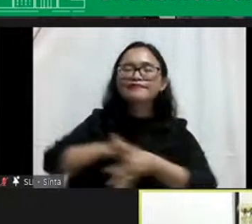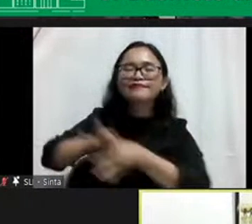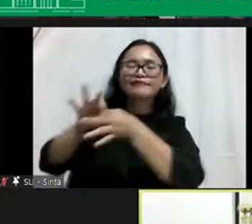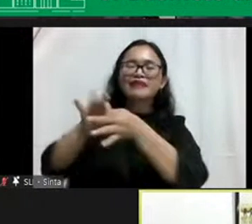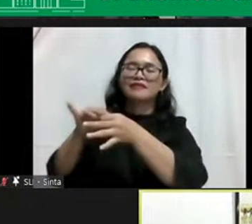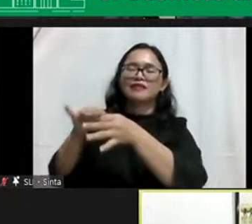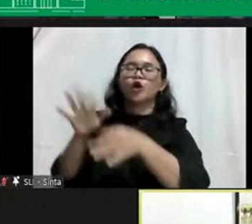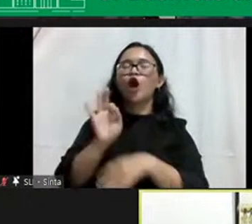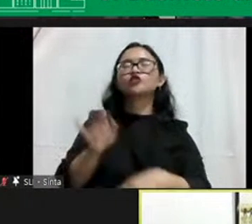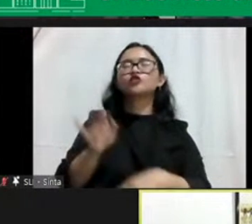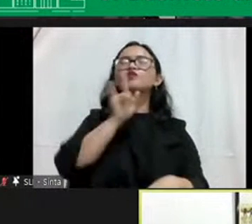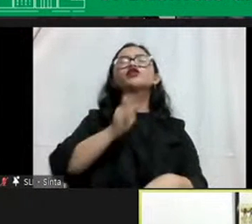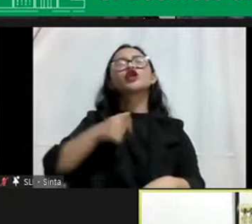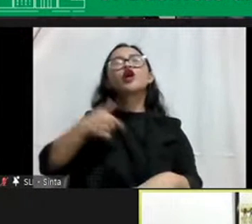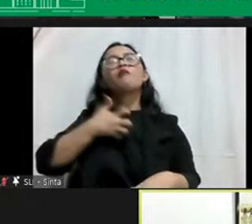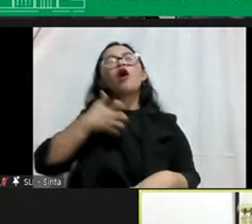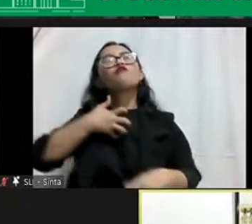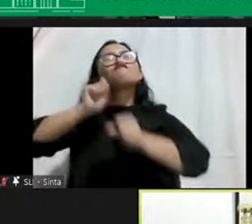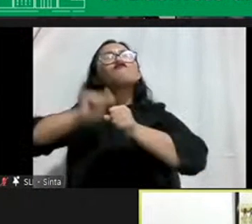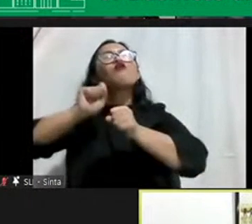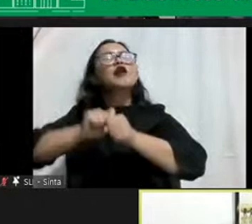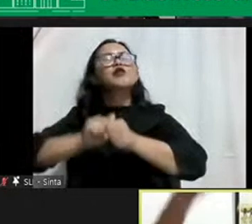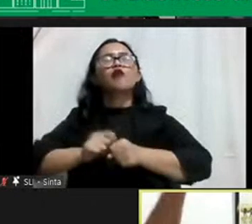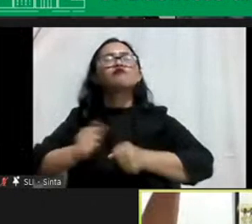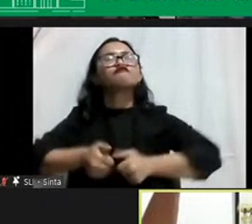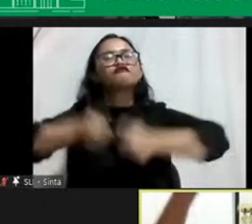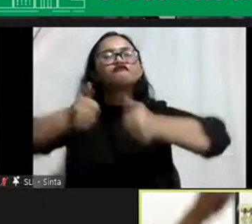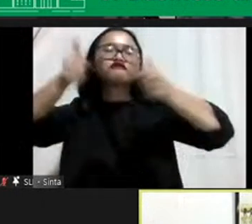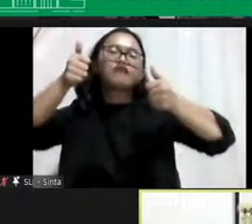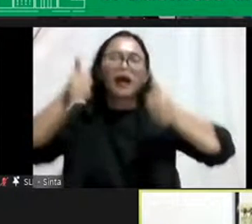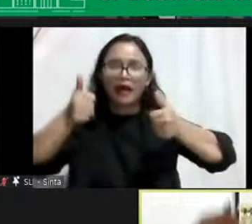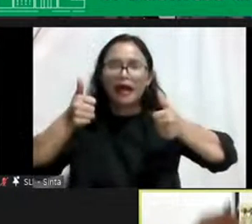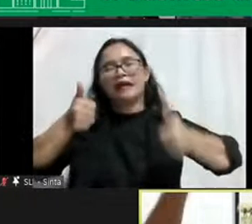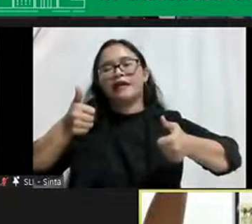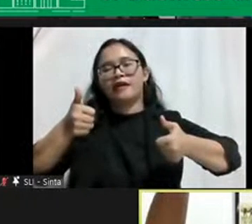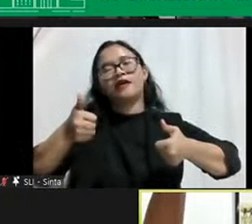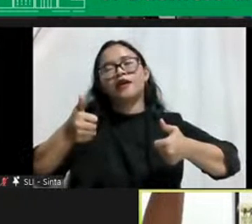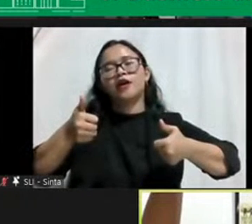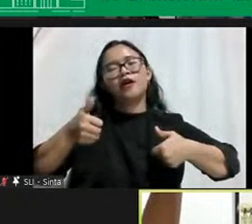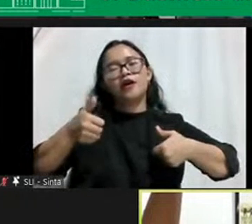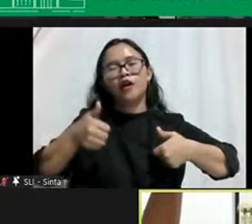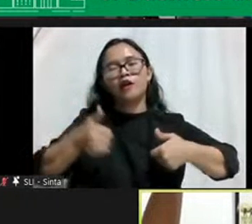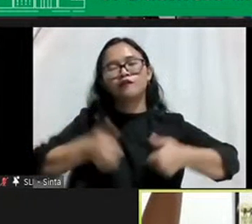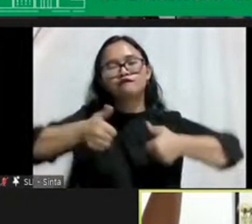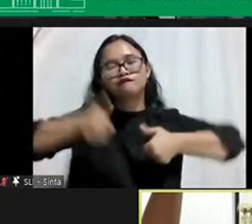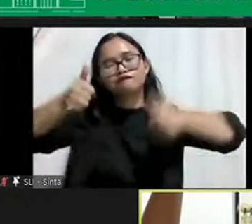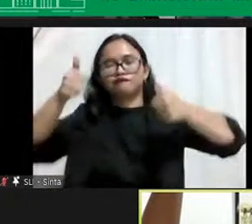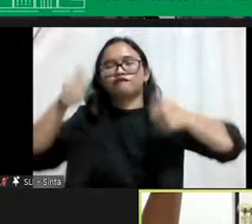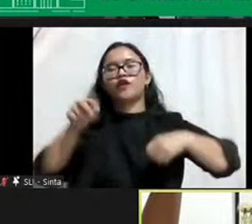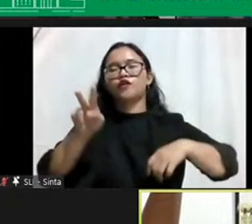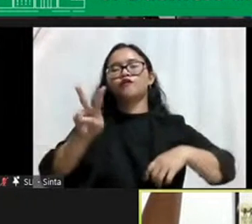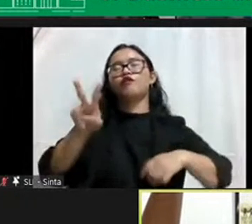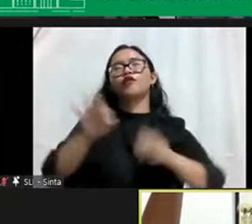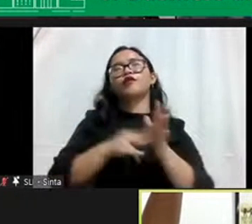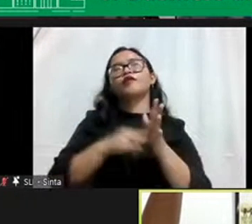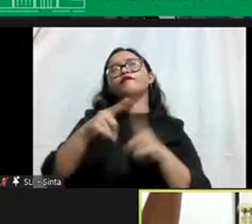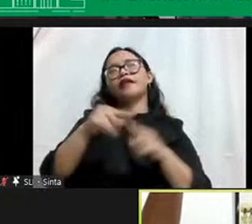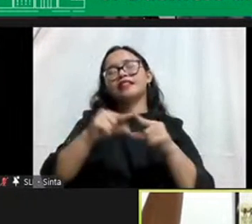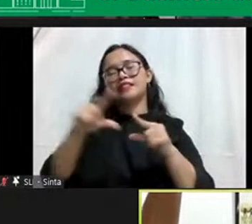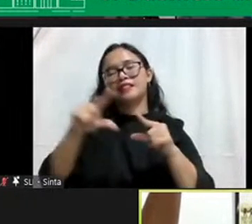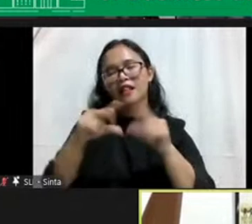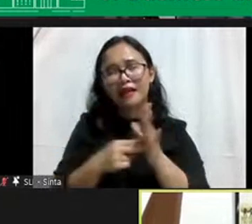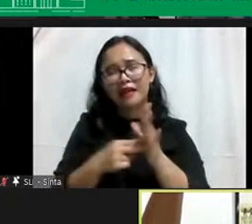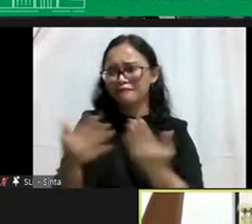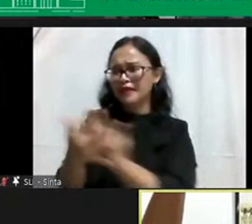membuat sesuatu yang fenomenal gitu ya apa monumental kayak food Estate gitu yang menjauhkan justru dari peran-peran rakyat